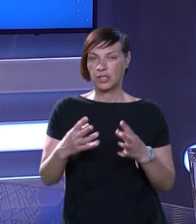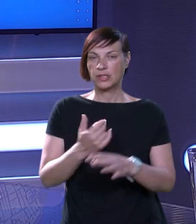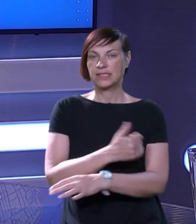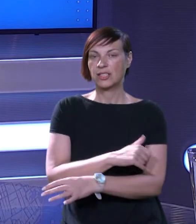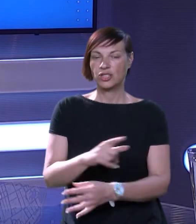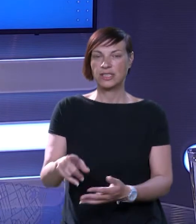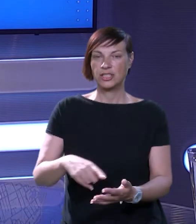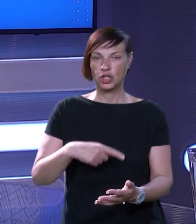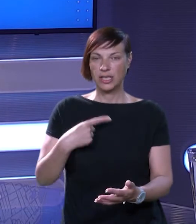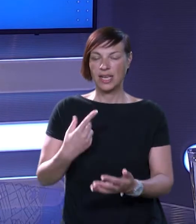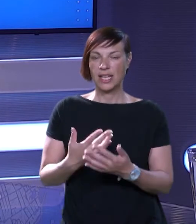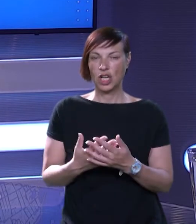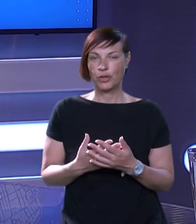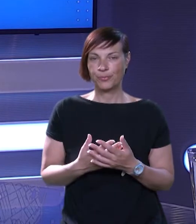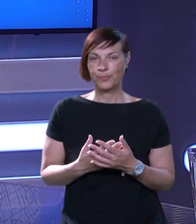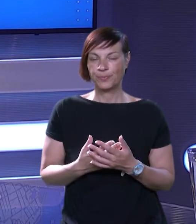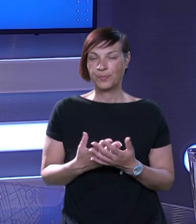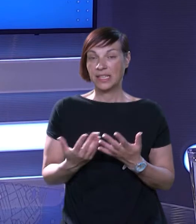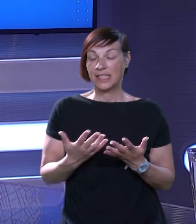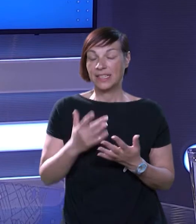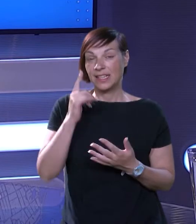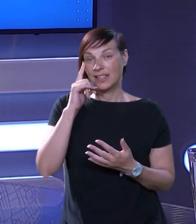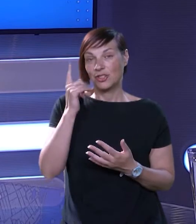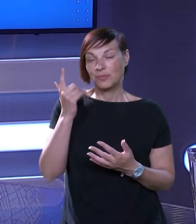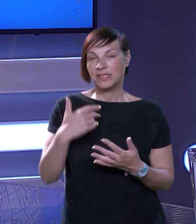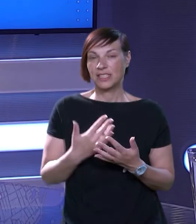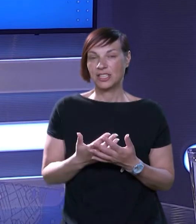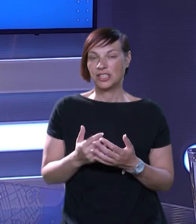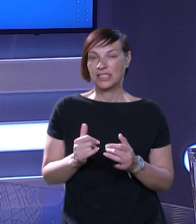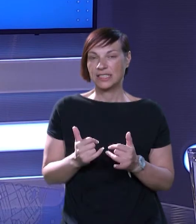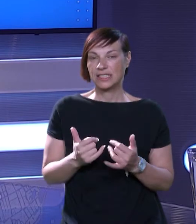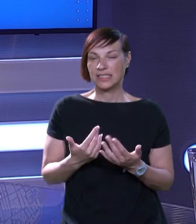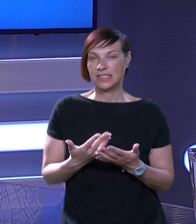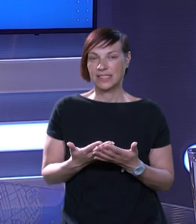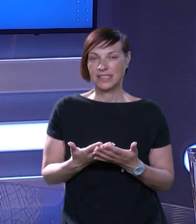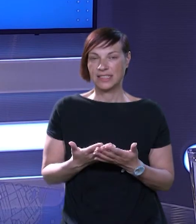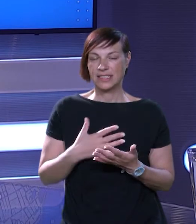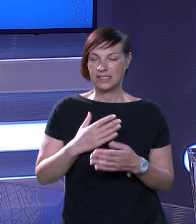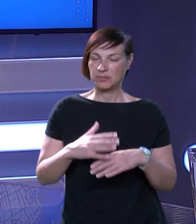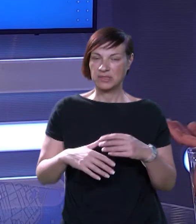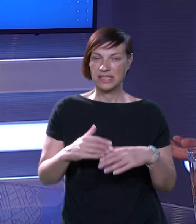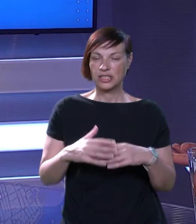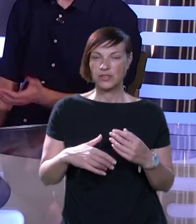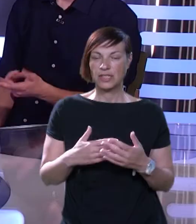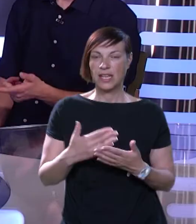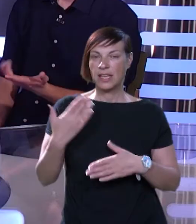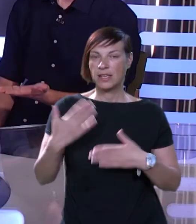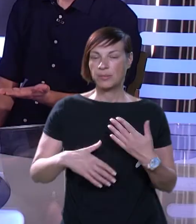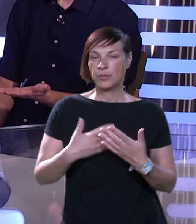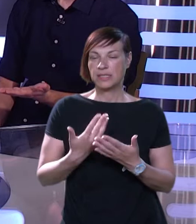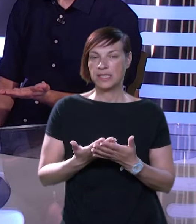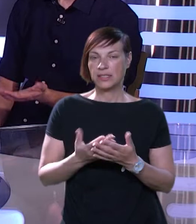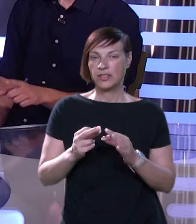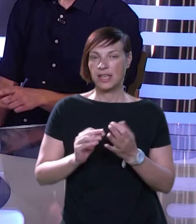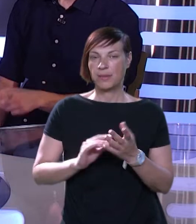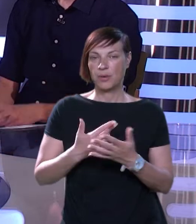8 godina je to trajalo. I nekako mi se čini da je sad vrijeme svima nama za neku promjenu. Posljednja u nizu je upravo u